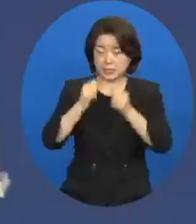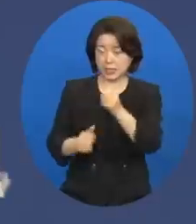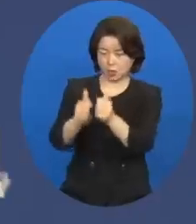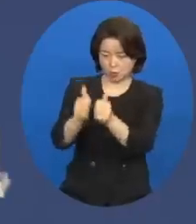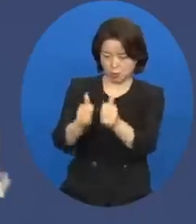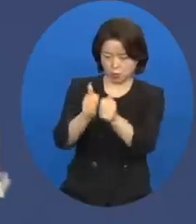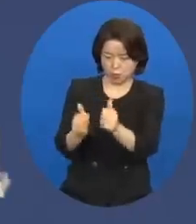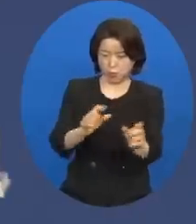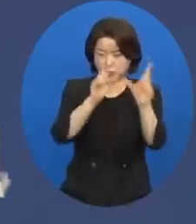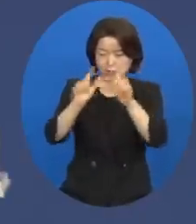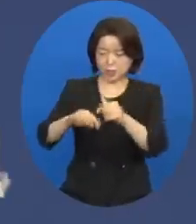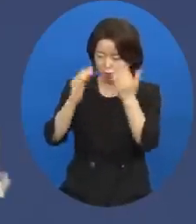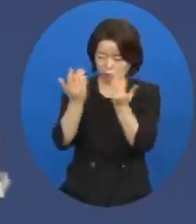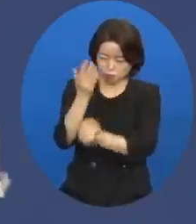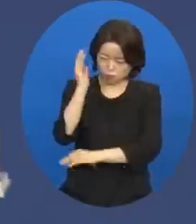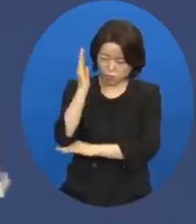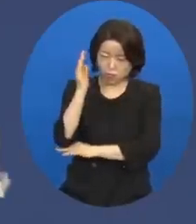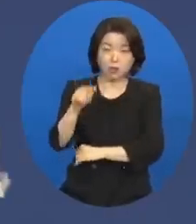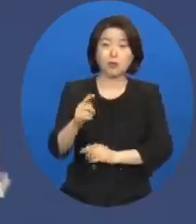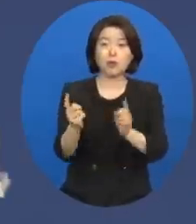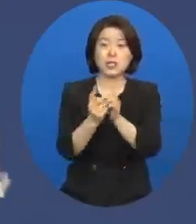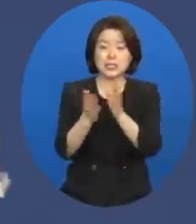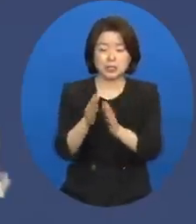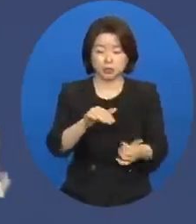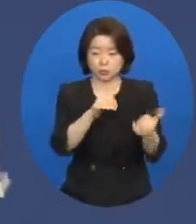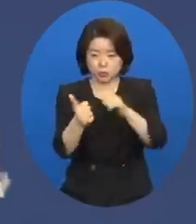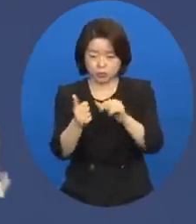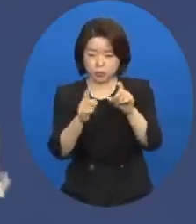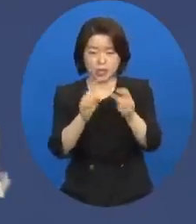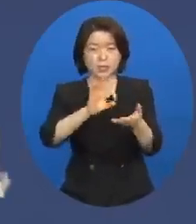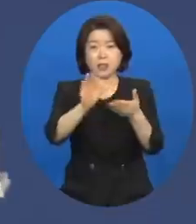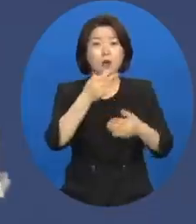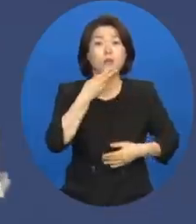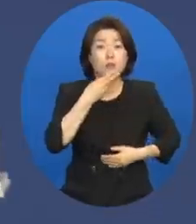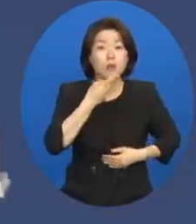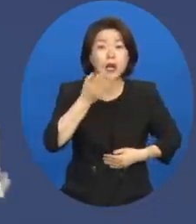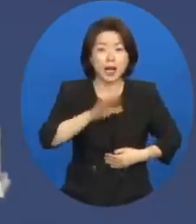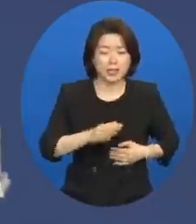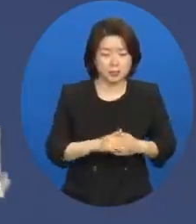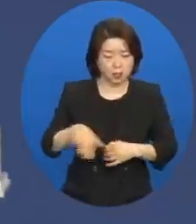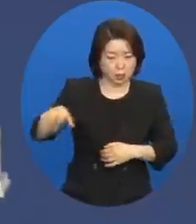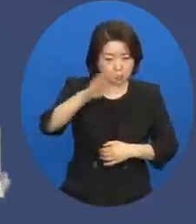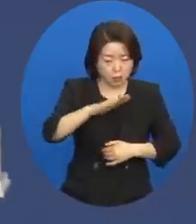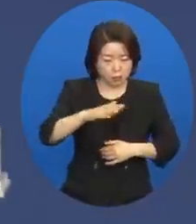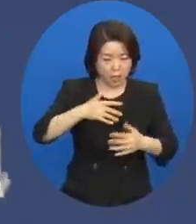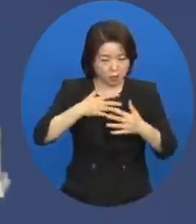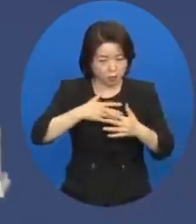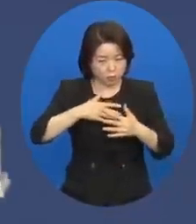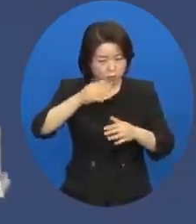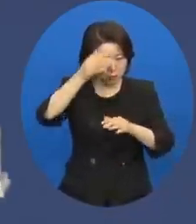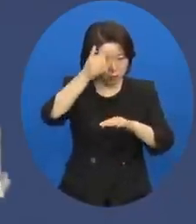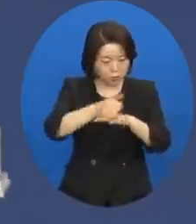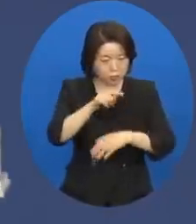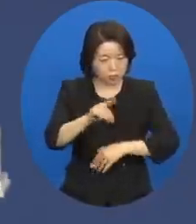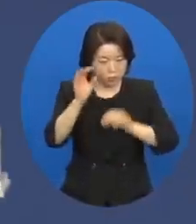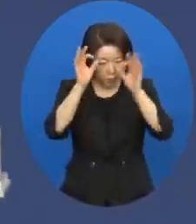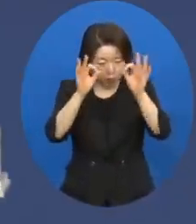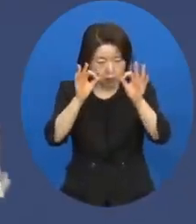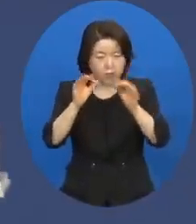하는 모든 얘기는요, 직접적으로 죽음이란 단어를 쓰진 않지만 전부 두려움의 끝은 죽음입니다.